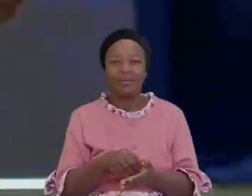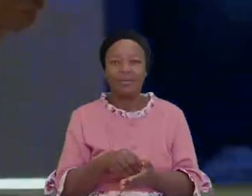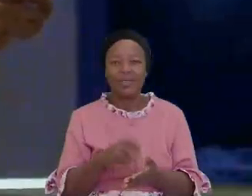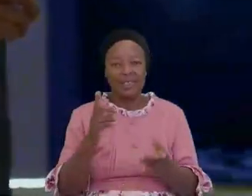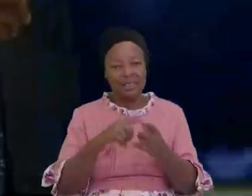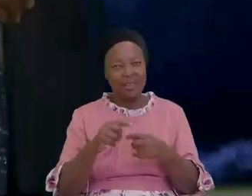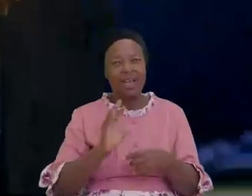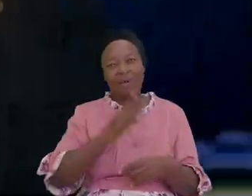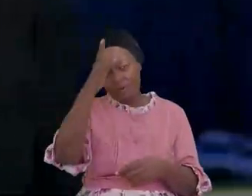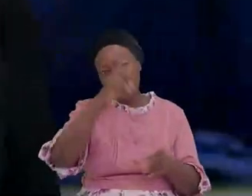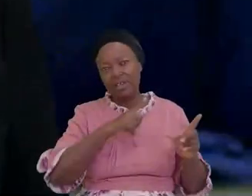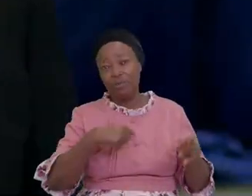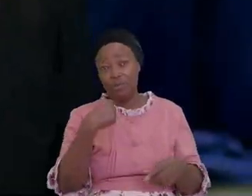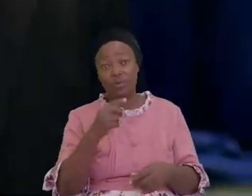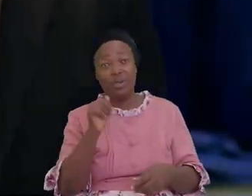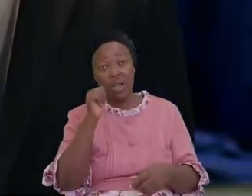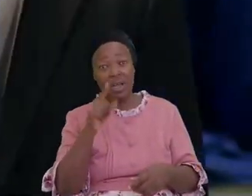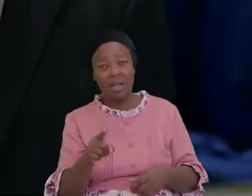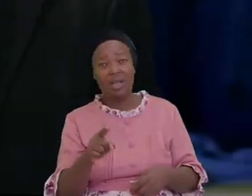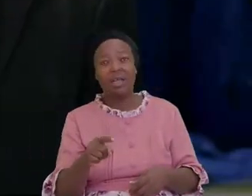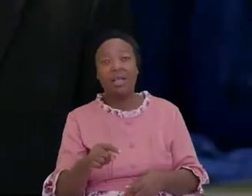Et je lui ai dit,